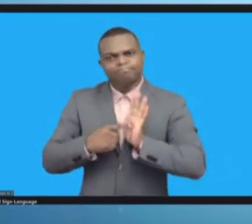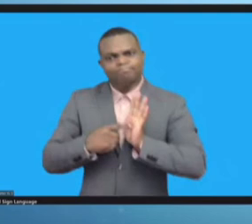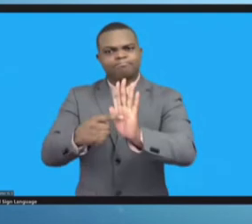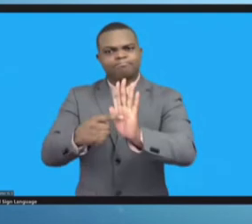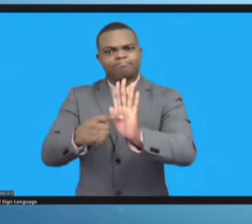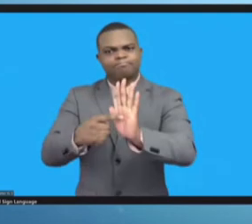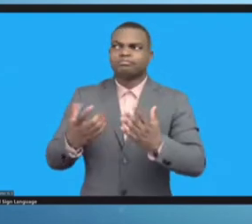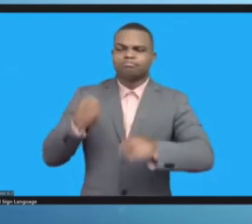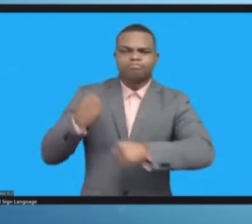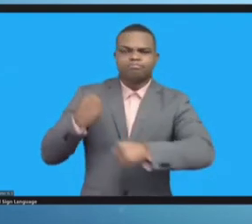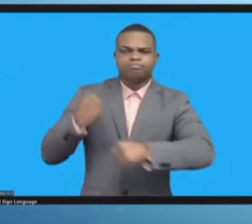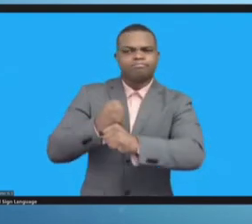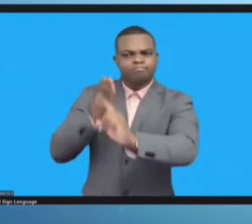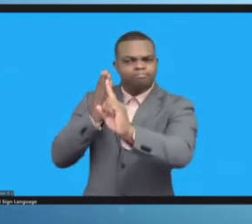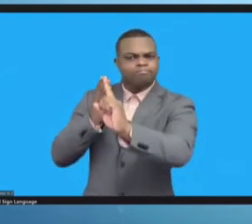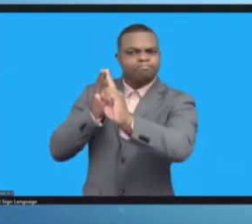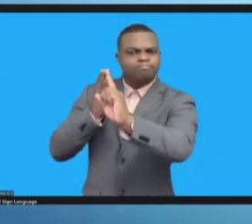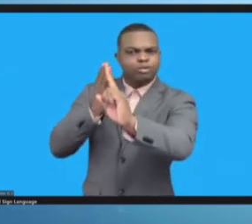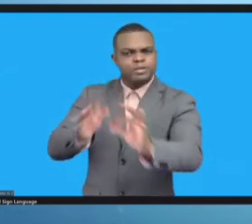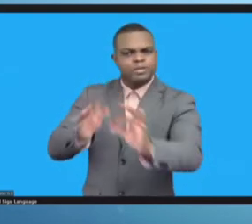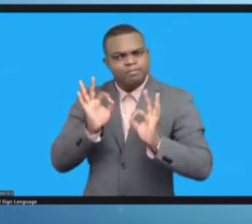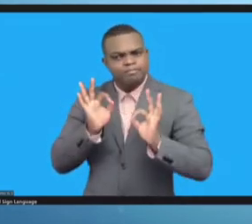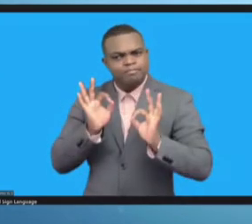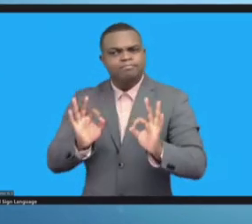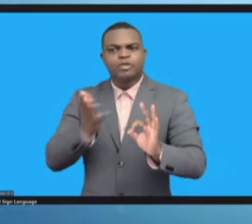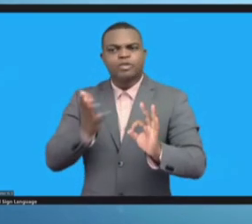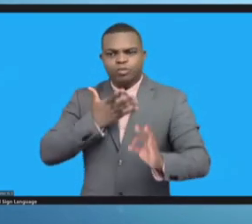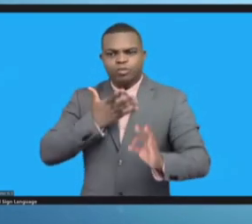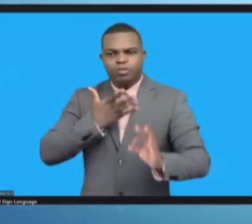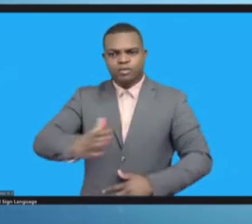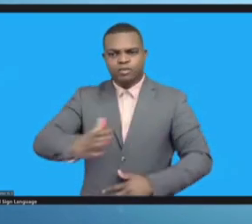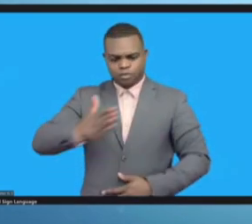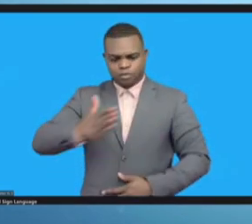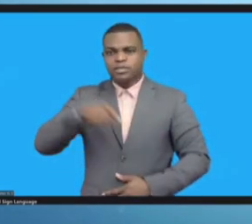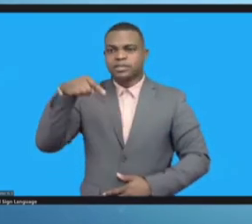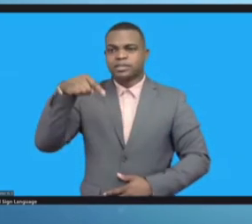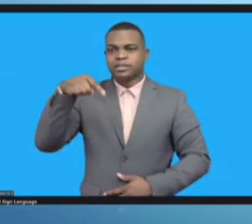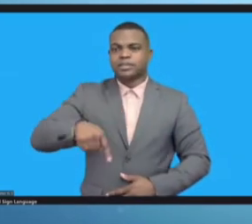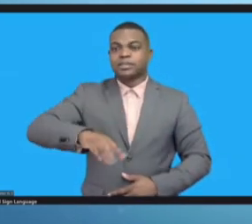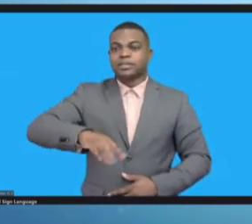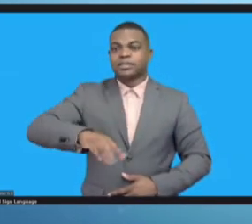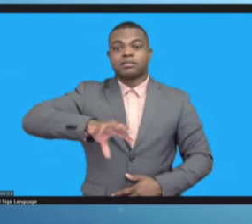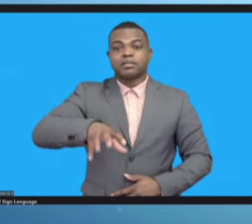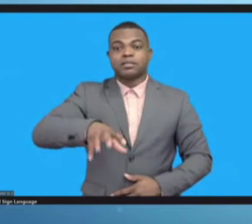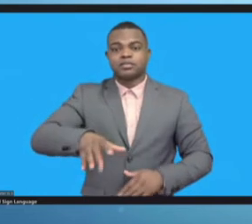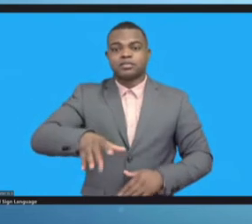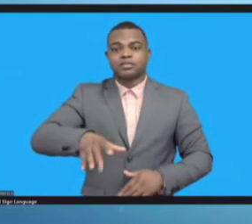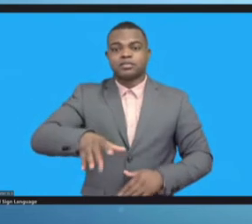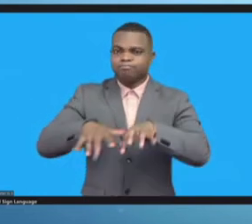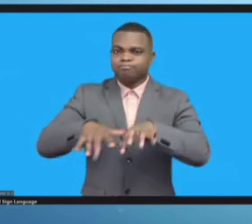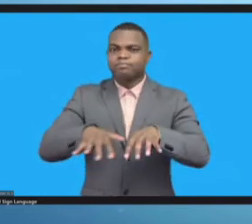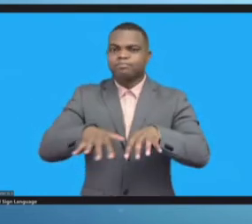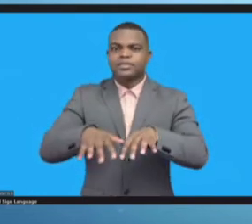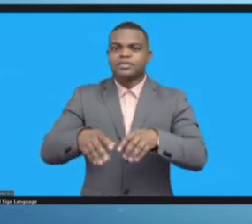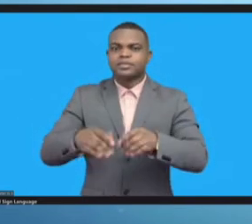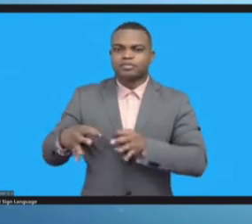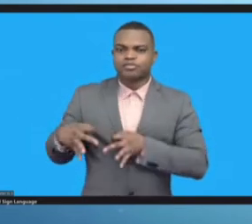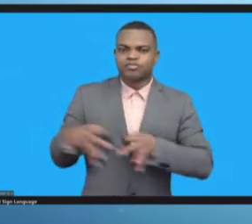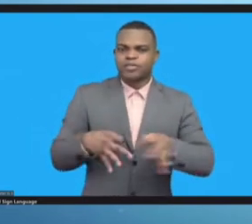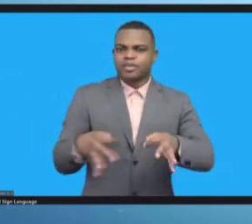stratégie d'ici 2025, en faveur de la prospérité et de l'inclusion de l'Éthiopie. L'Éthiopie a également